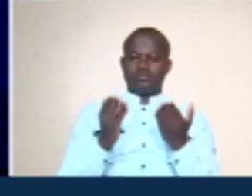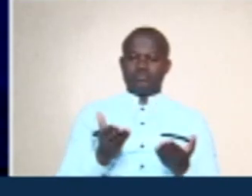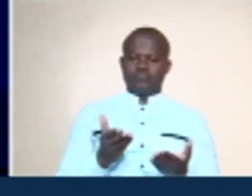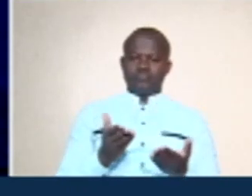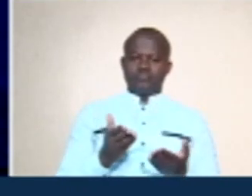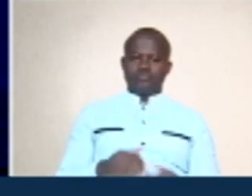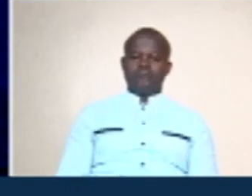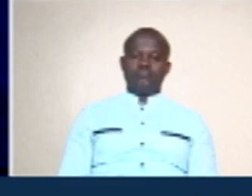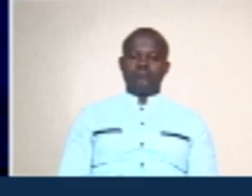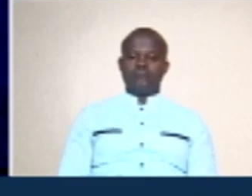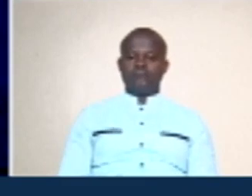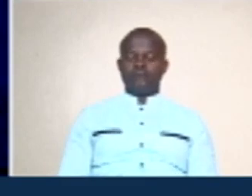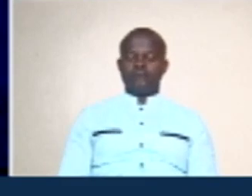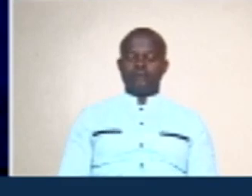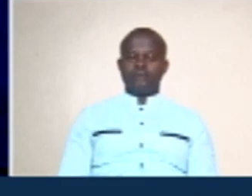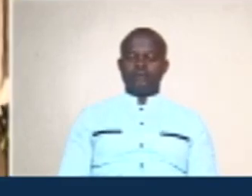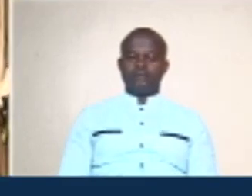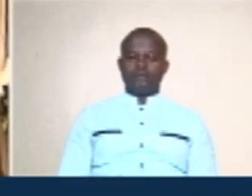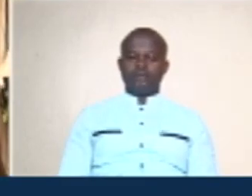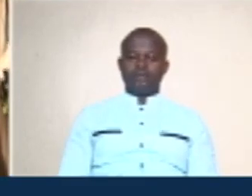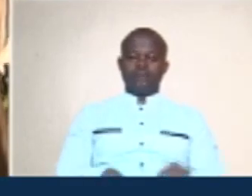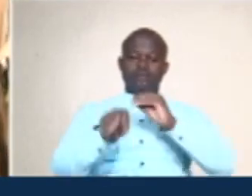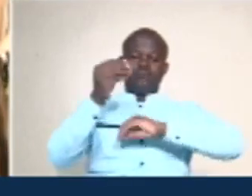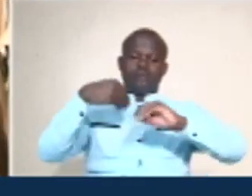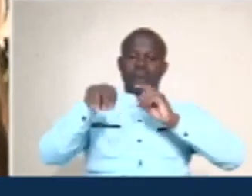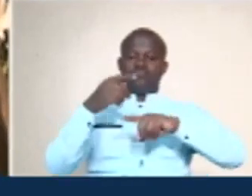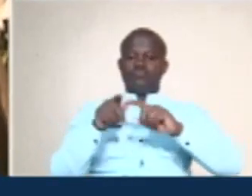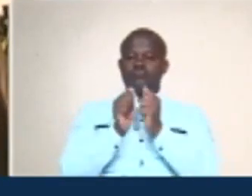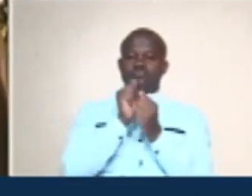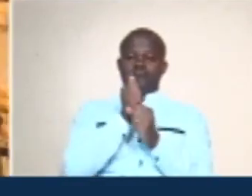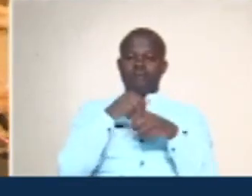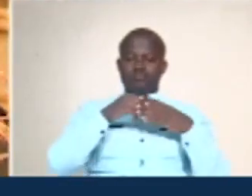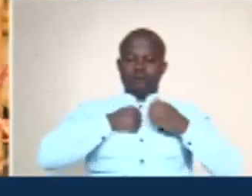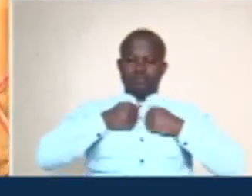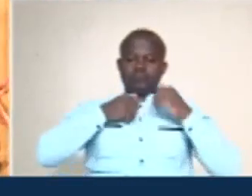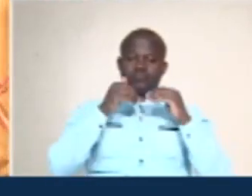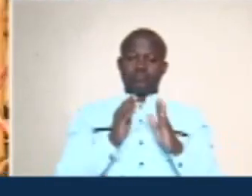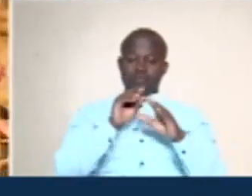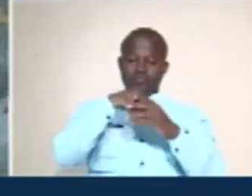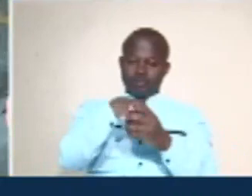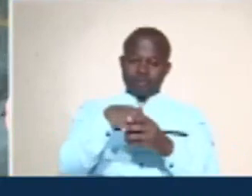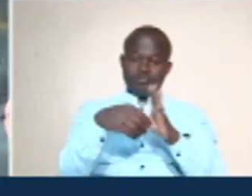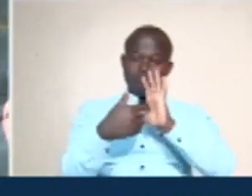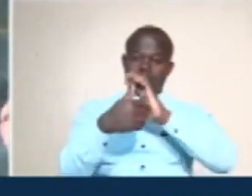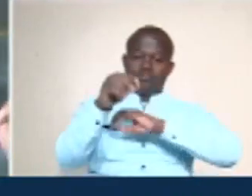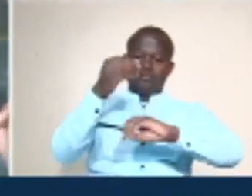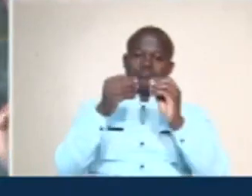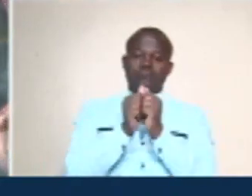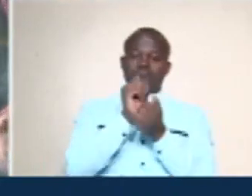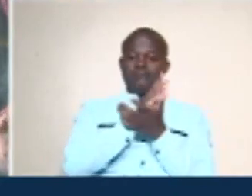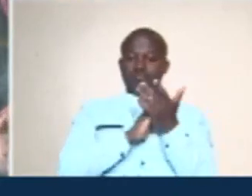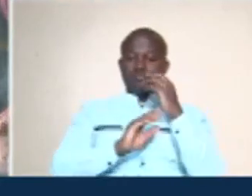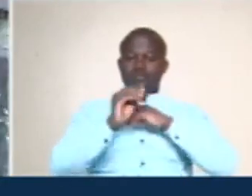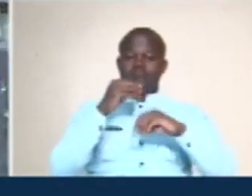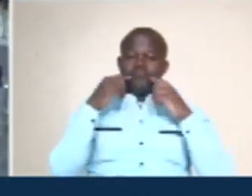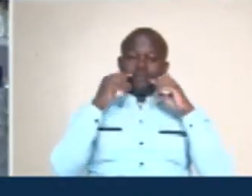wacu Benjamin Kwizirwa, barakomeza. Ibicuruzwa bitandukanye byakorewe mu Rwanda nibyo byiganje muri iri murikagurisha. Bamwe mu